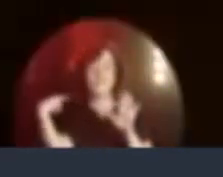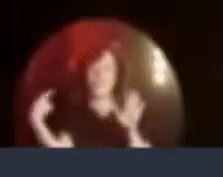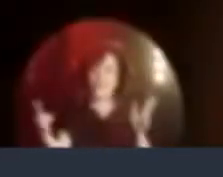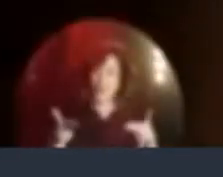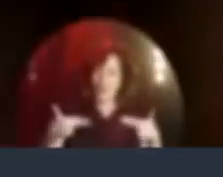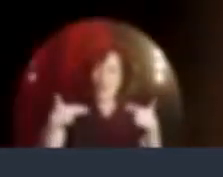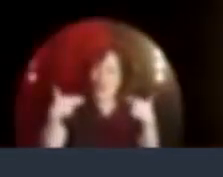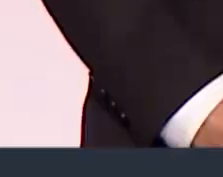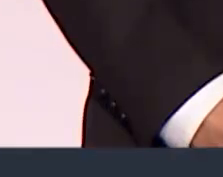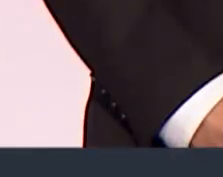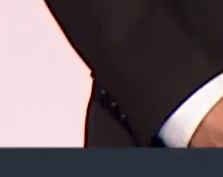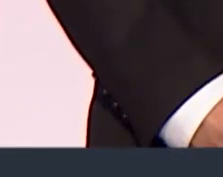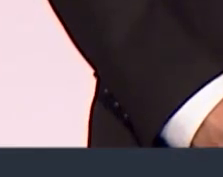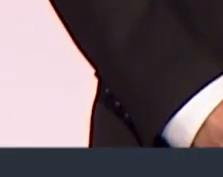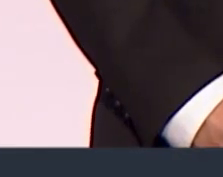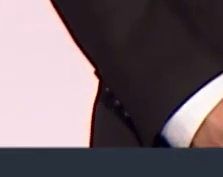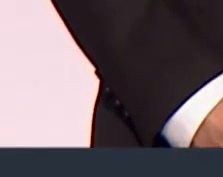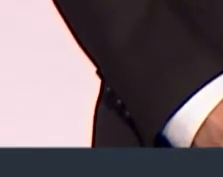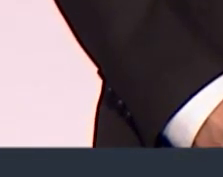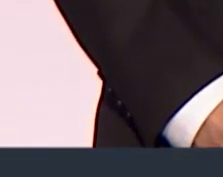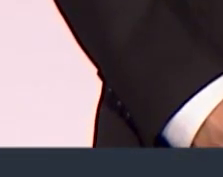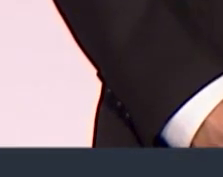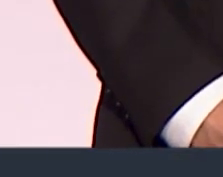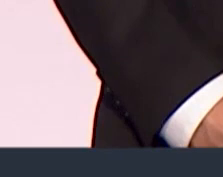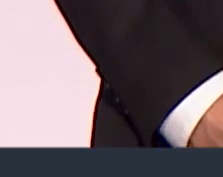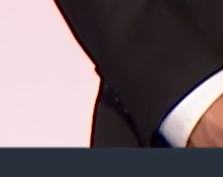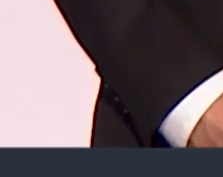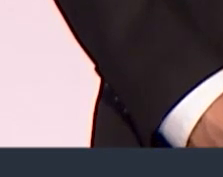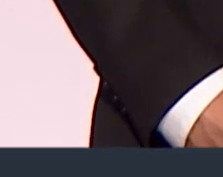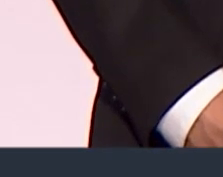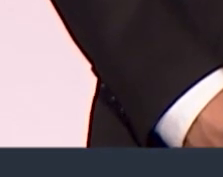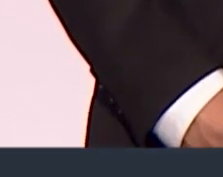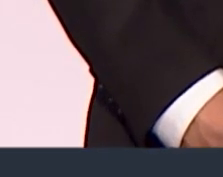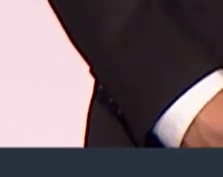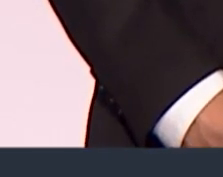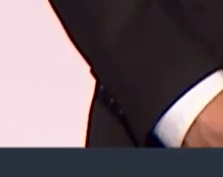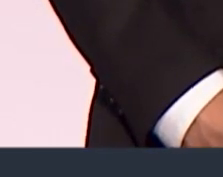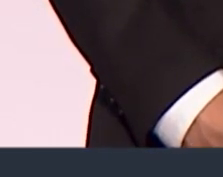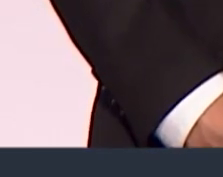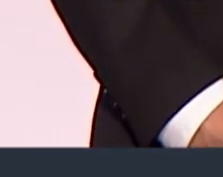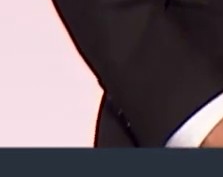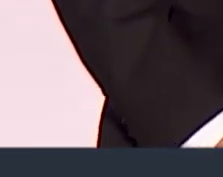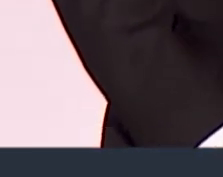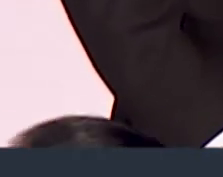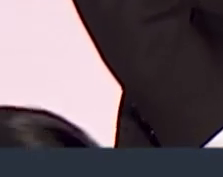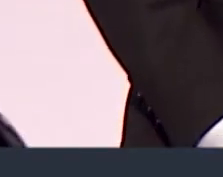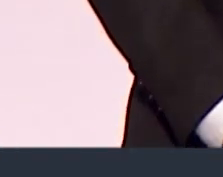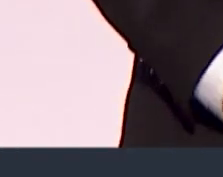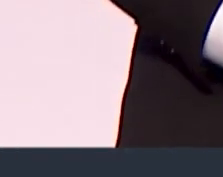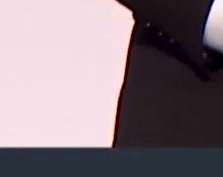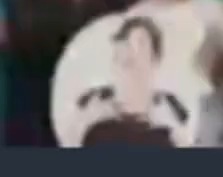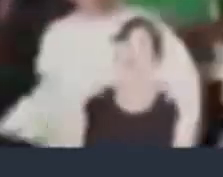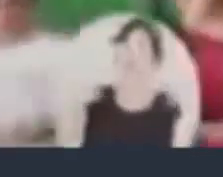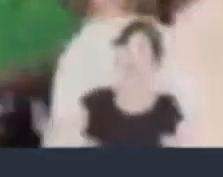Musical harmony can inspire harmony in humanity. אז בזמן שאנחנו כאן שרנו